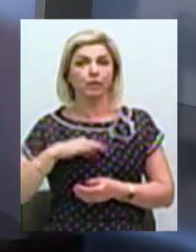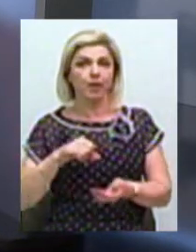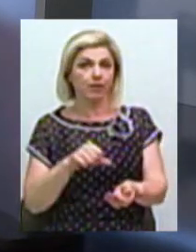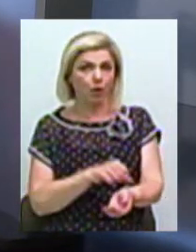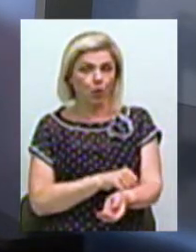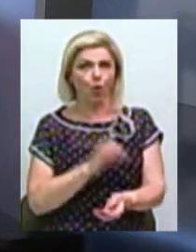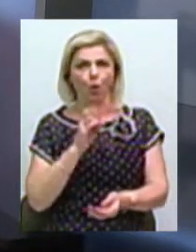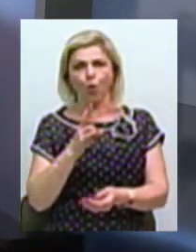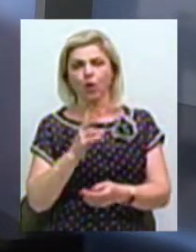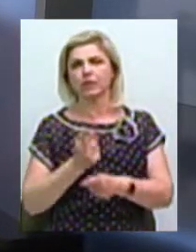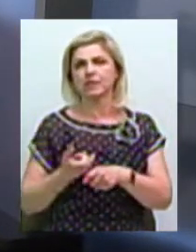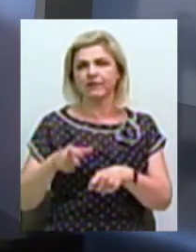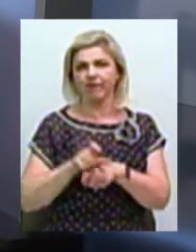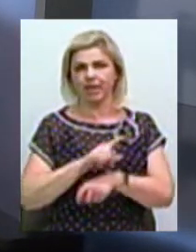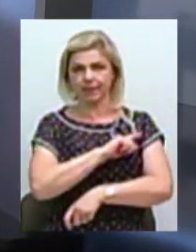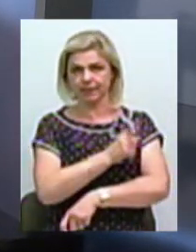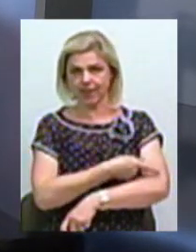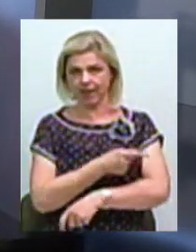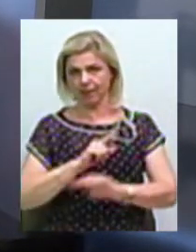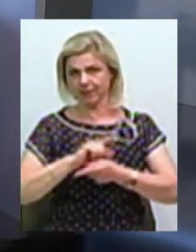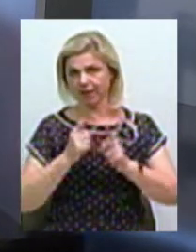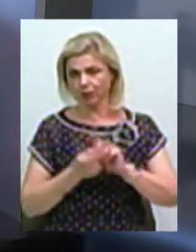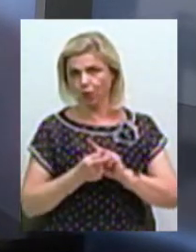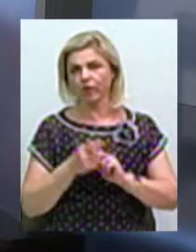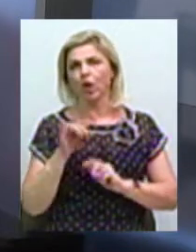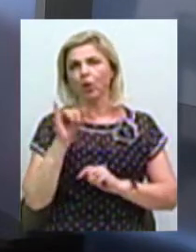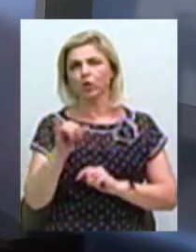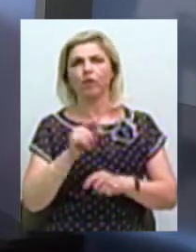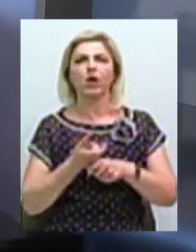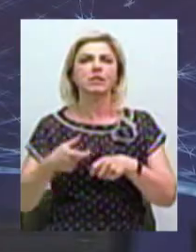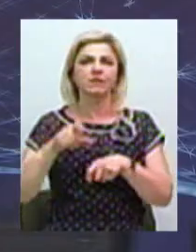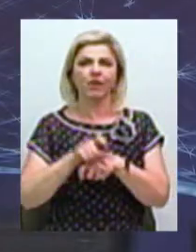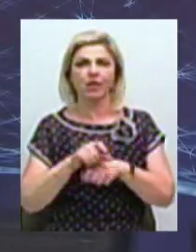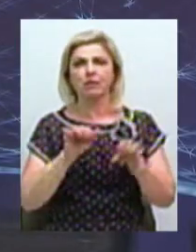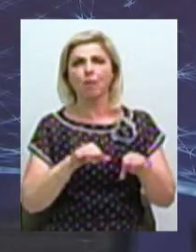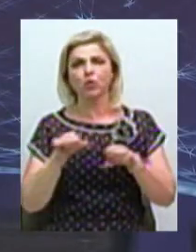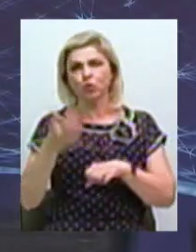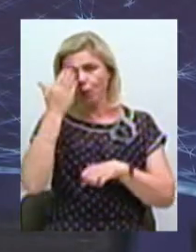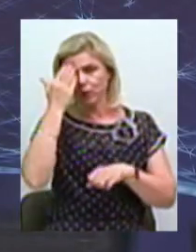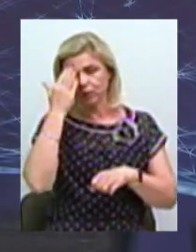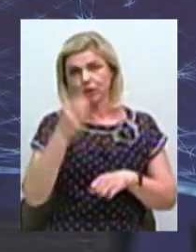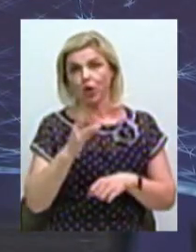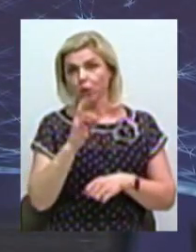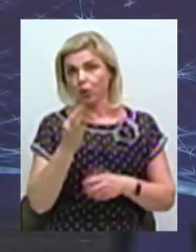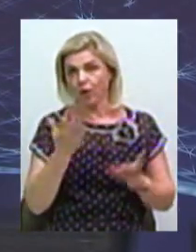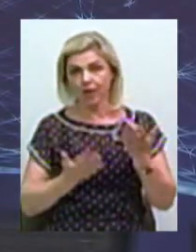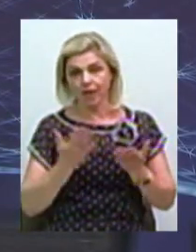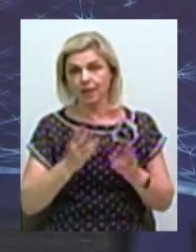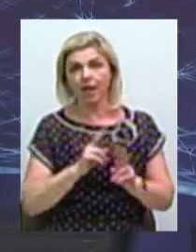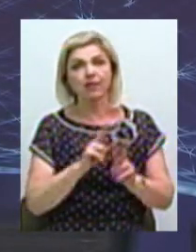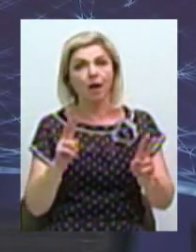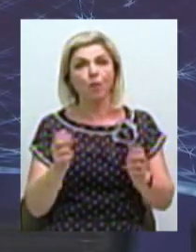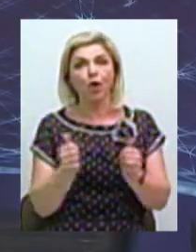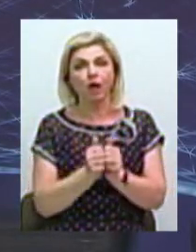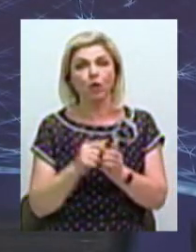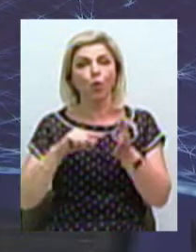там сверхсильным каким-то, появляются какие-то сверхспособности и так далее, знаете, но если некому рядом